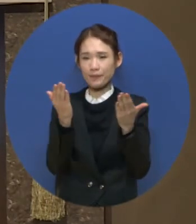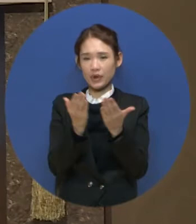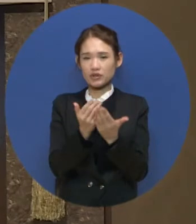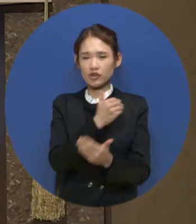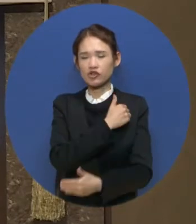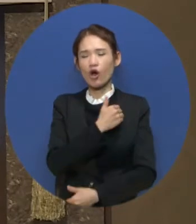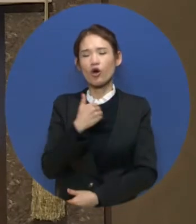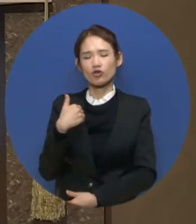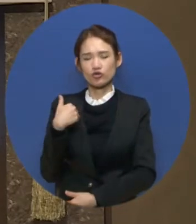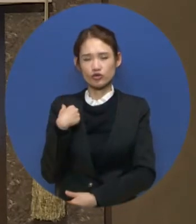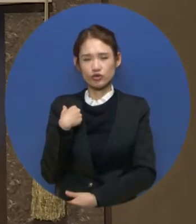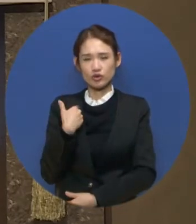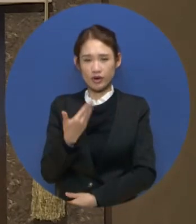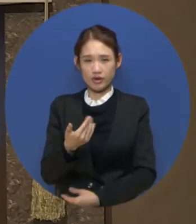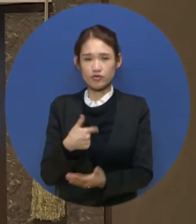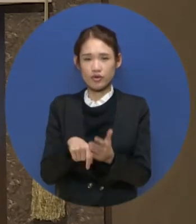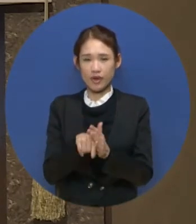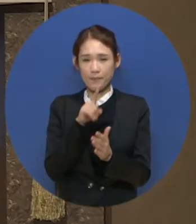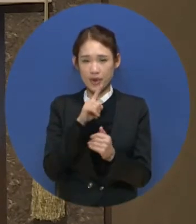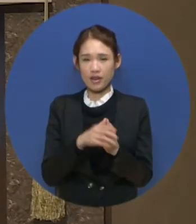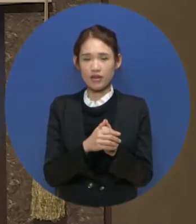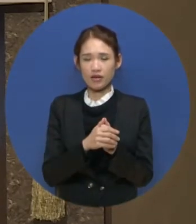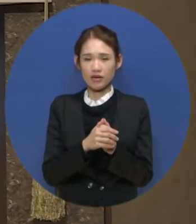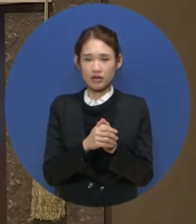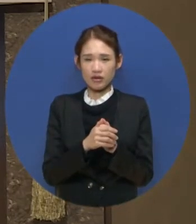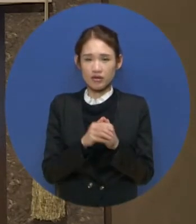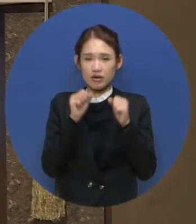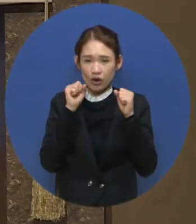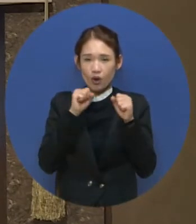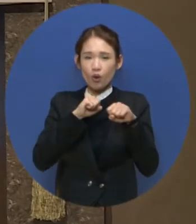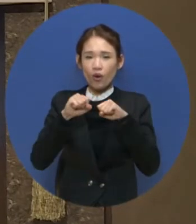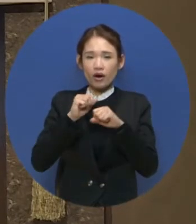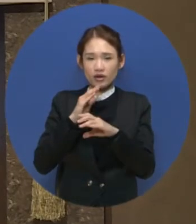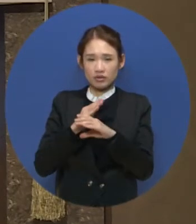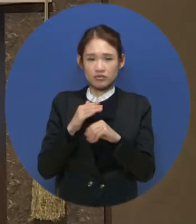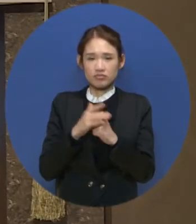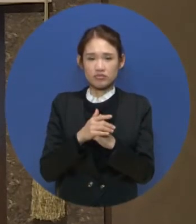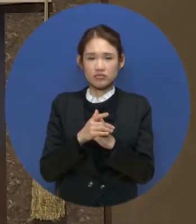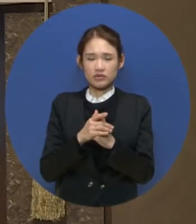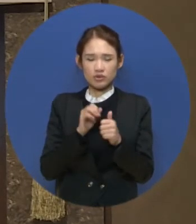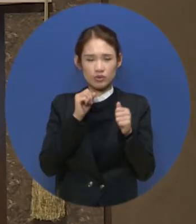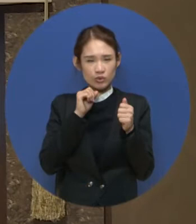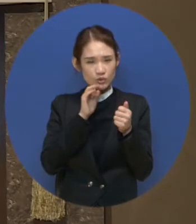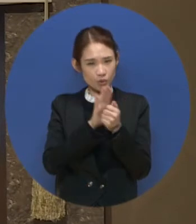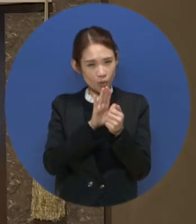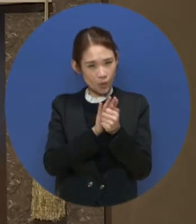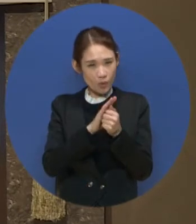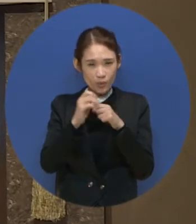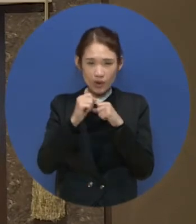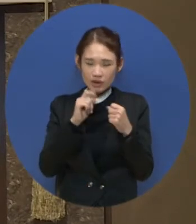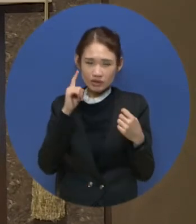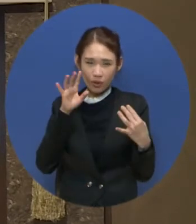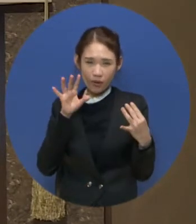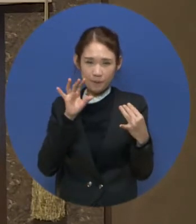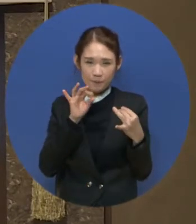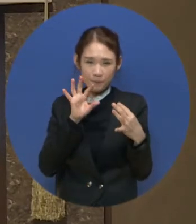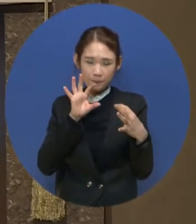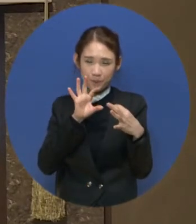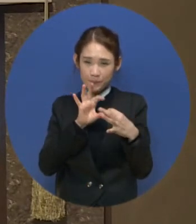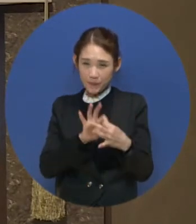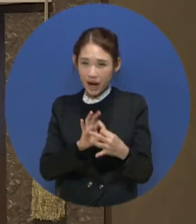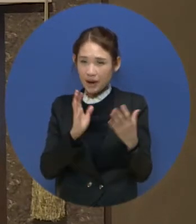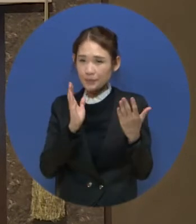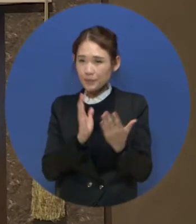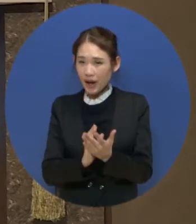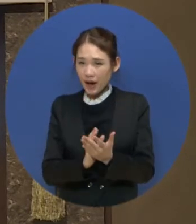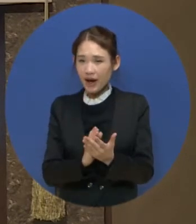여유롭게 이렇게 하는데 네. 옹호 활동 중에 글쎄 이게 이제 옹호 활동과 같이 매칭이 딱 맞을지는